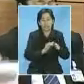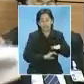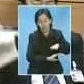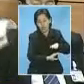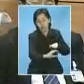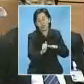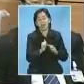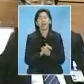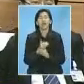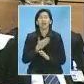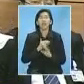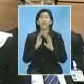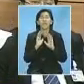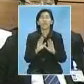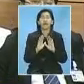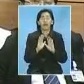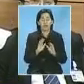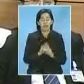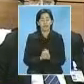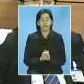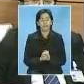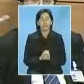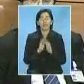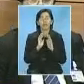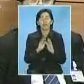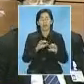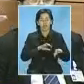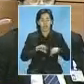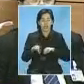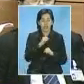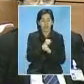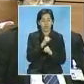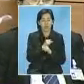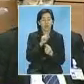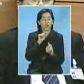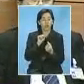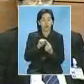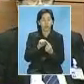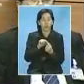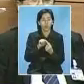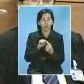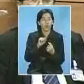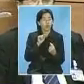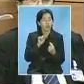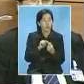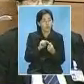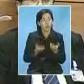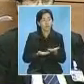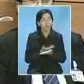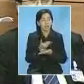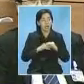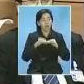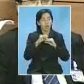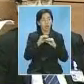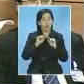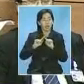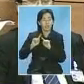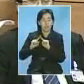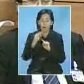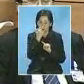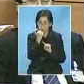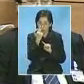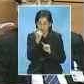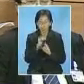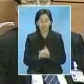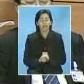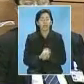ว่าฝากแนวทางสำหรับการดำเนินการในเรื่องของการที่จะลงโครงการต่างๆเพราะประโยชน์ต่างๆใน